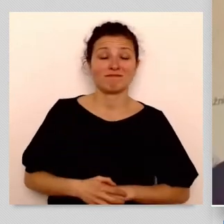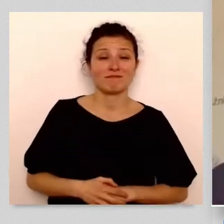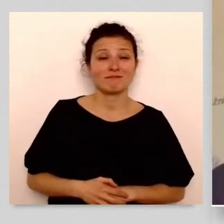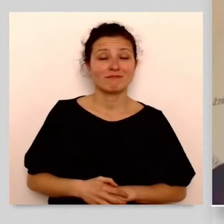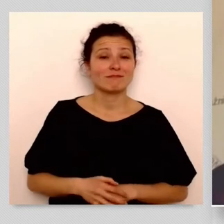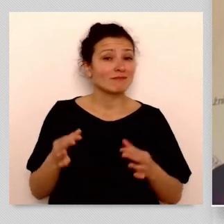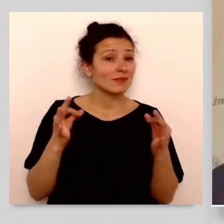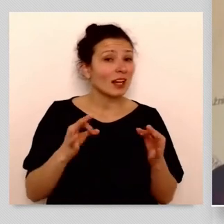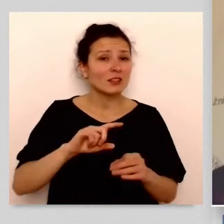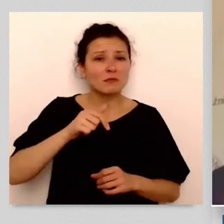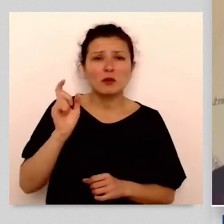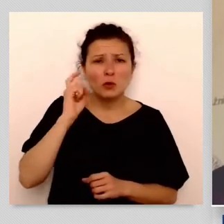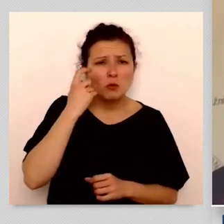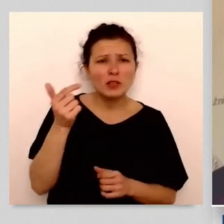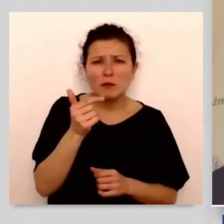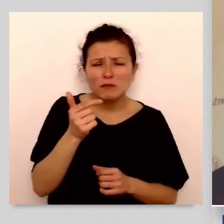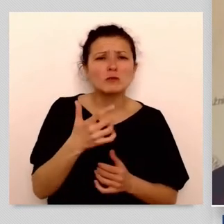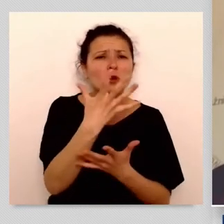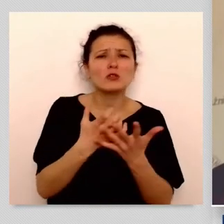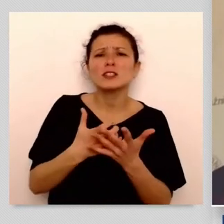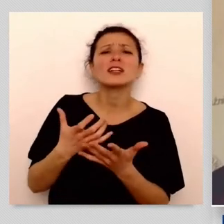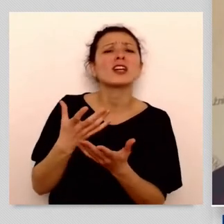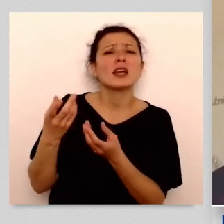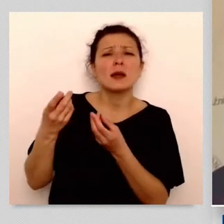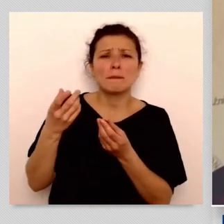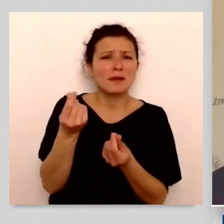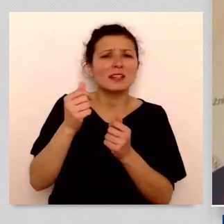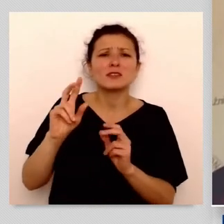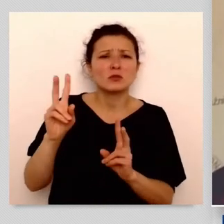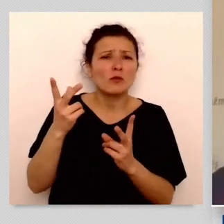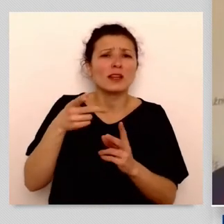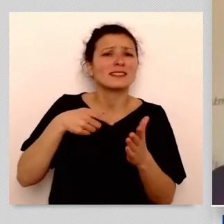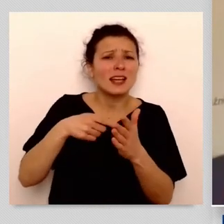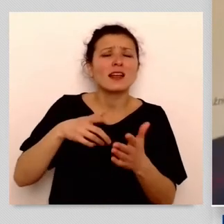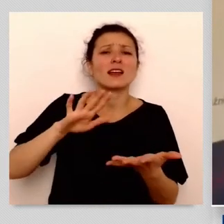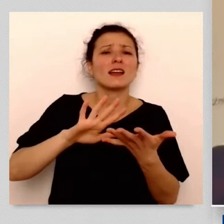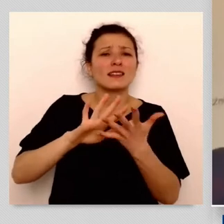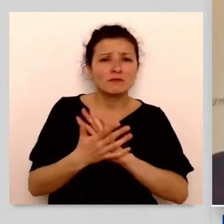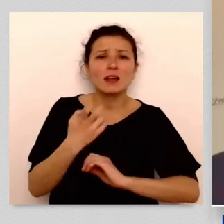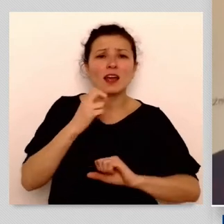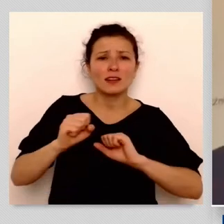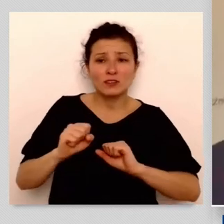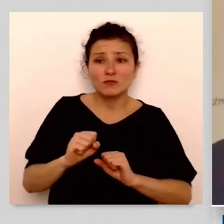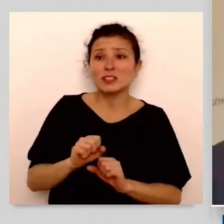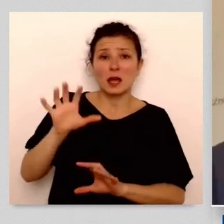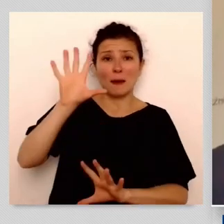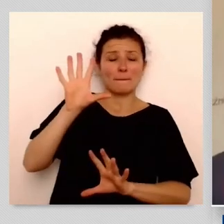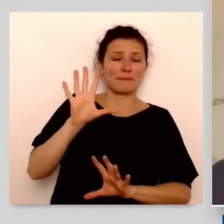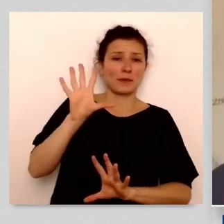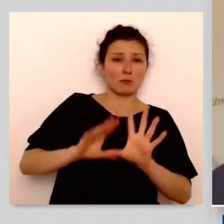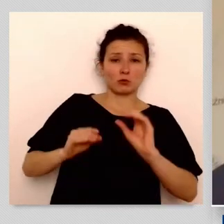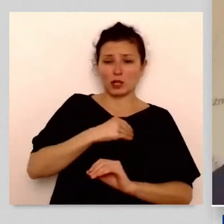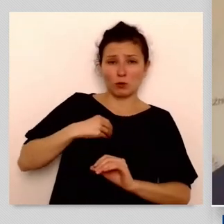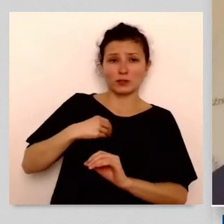głównie korzystać z pieniędzy na transformację energetyczną. Więc częstokroć te pieniądze wpadają do naszego budżetu, a nie są przeznaczane na te